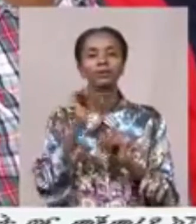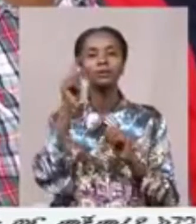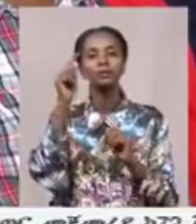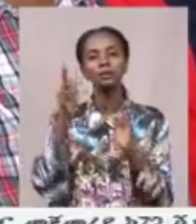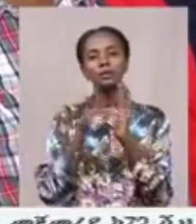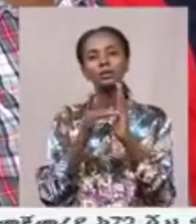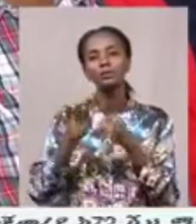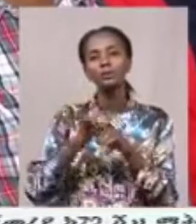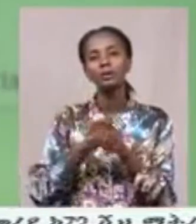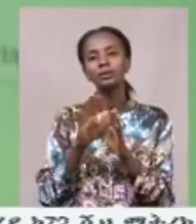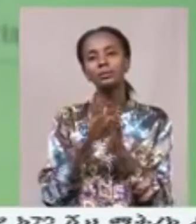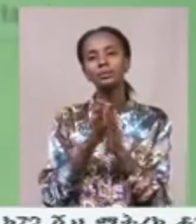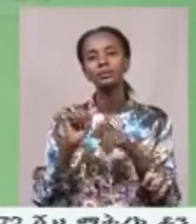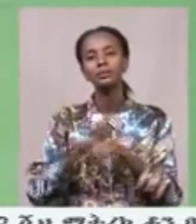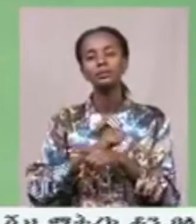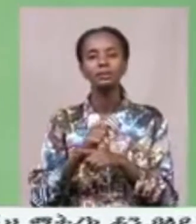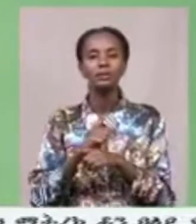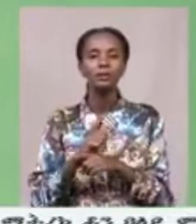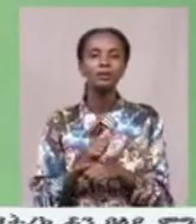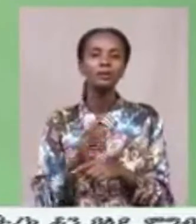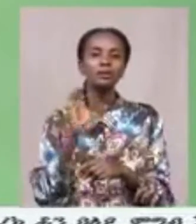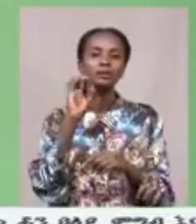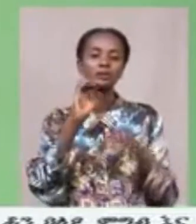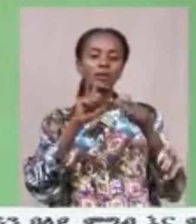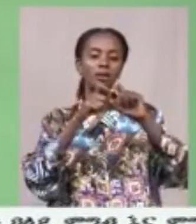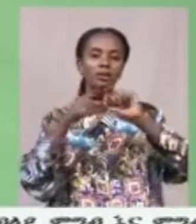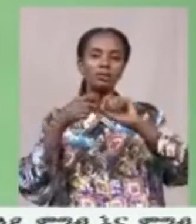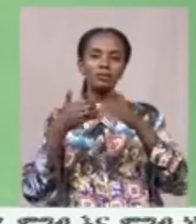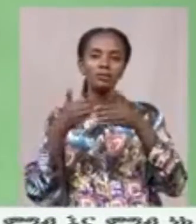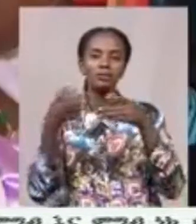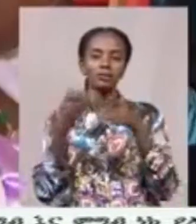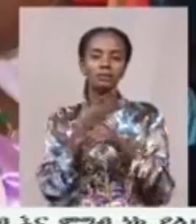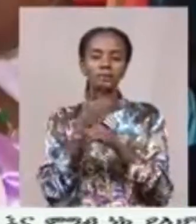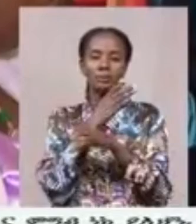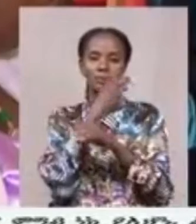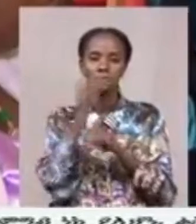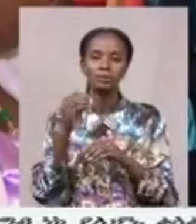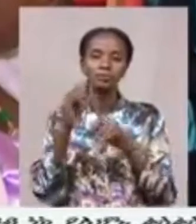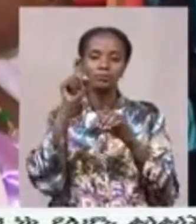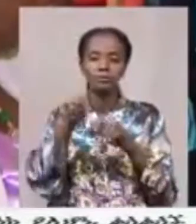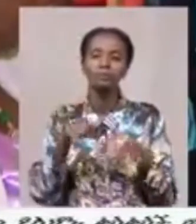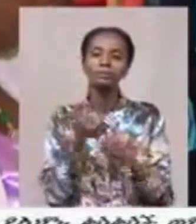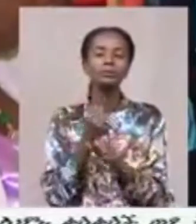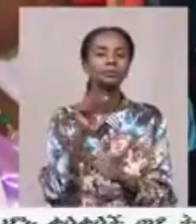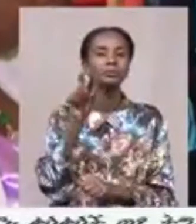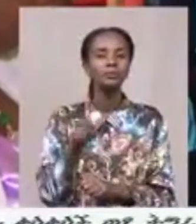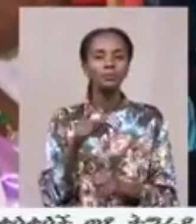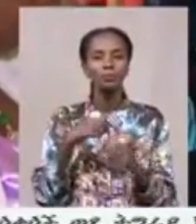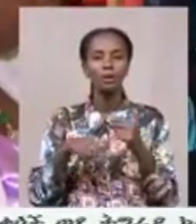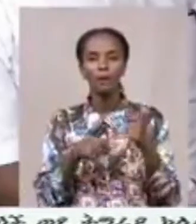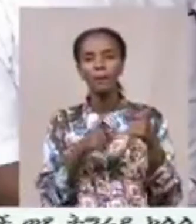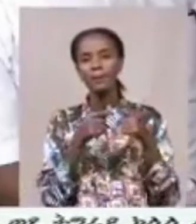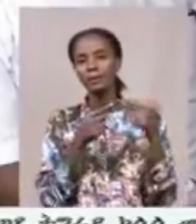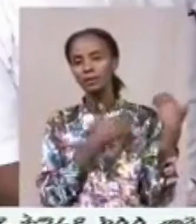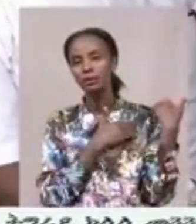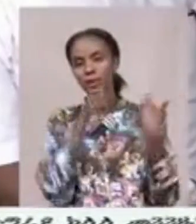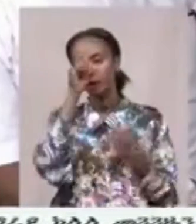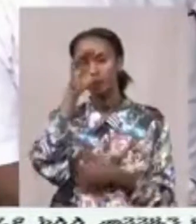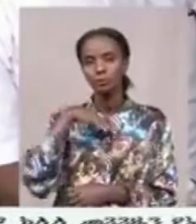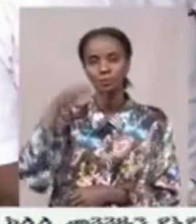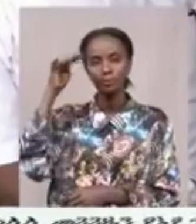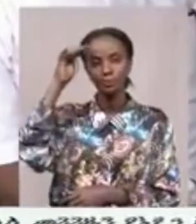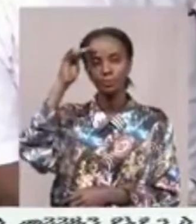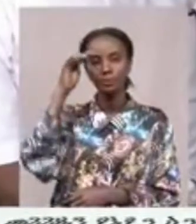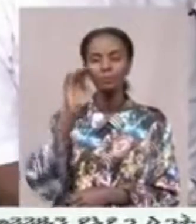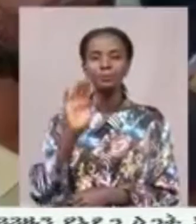ቴክኒክና ሙያ ትምህርት ስልጠና ቢሮ የእሴት ሰንሰለት ፈጥሮ በሚያስችለው ልክ መስራት እንደሚገባ የቢሮ ምክትል ኃላፊ አቶ መዝረዲን